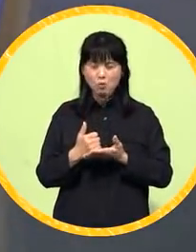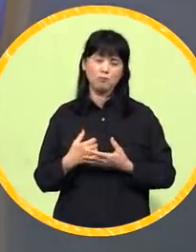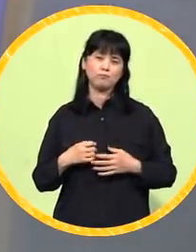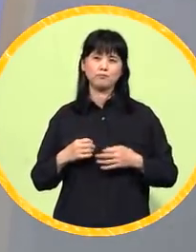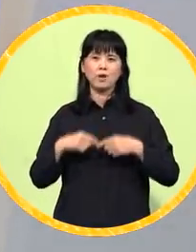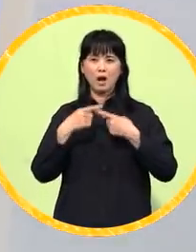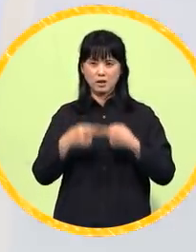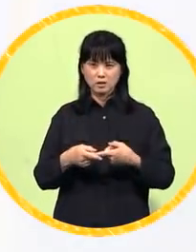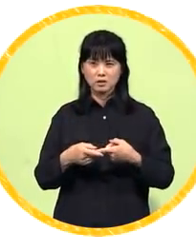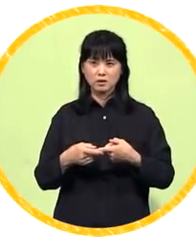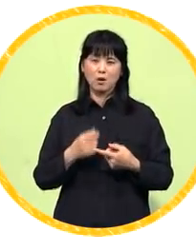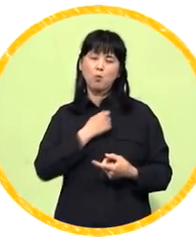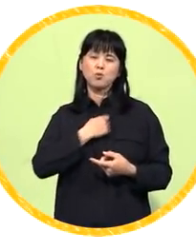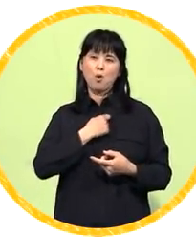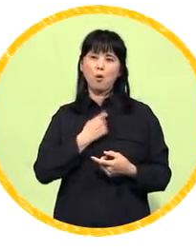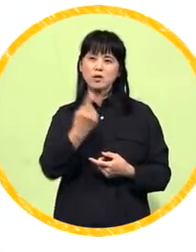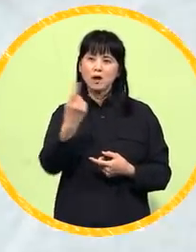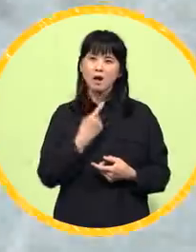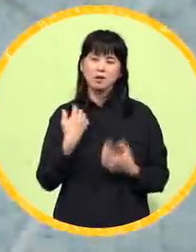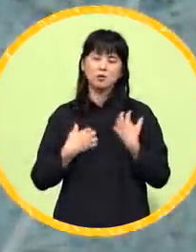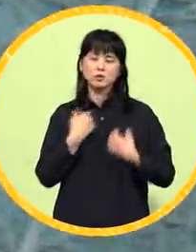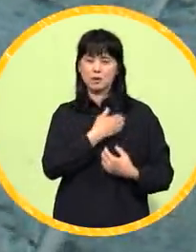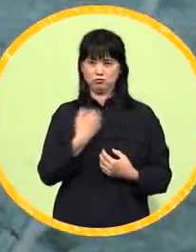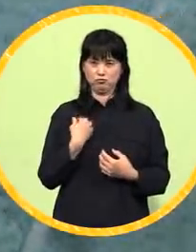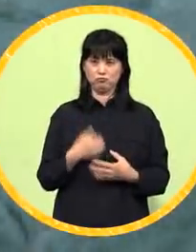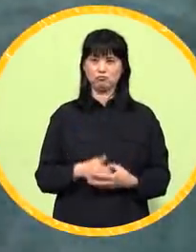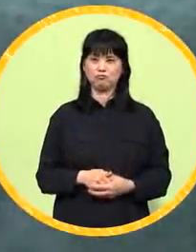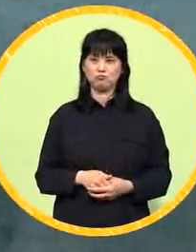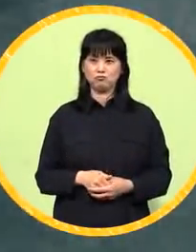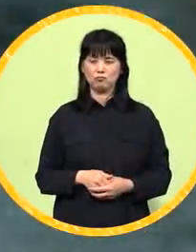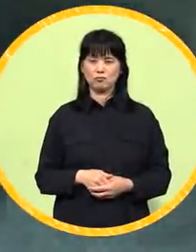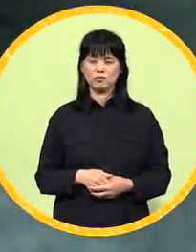風呂日帰りで楽しめるようになったんです